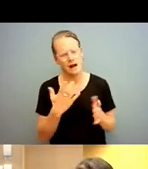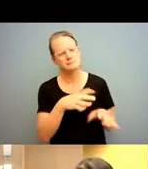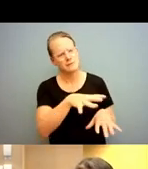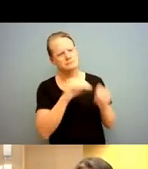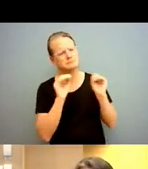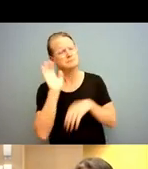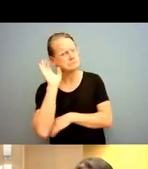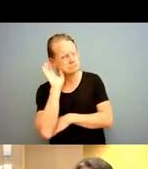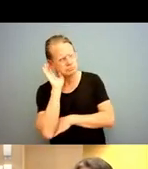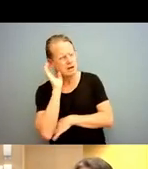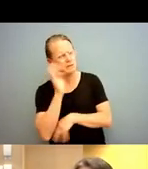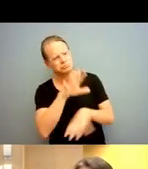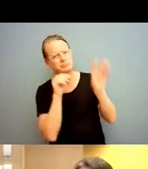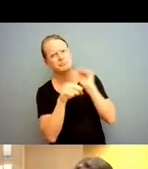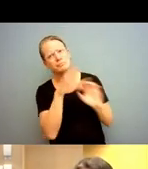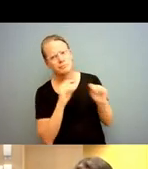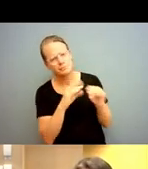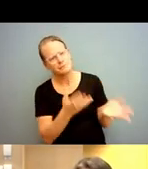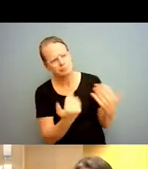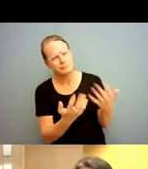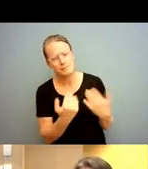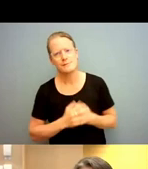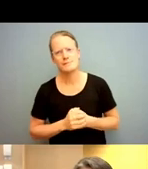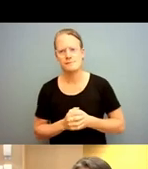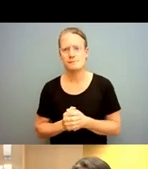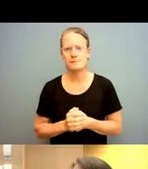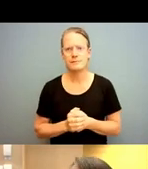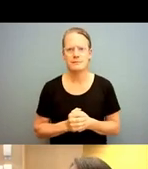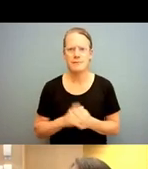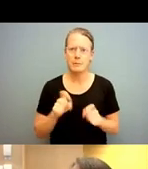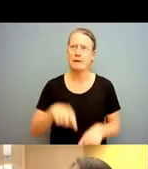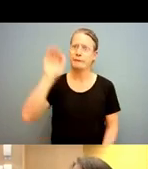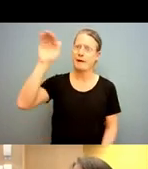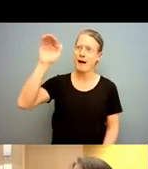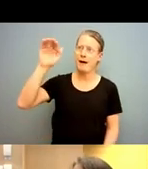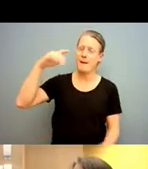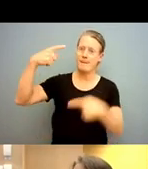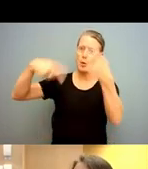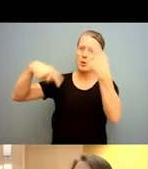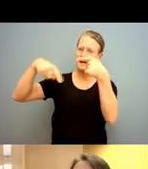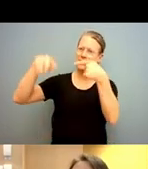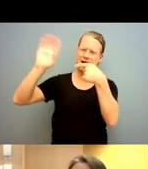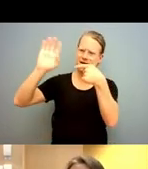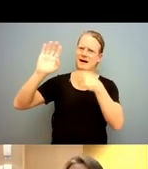merkkasummi. Puera ahtelan jaska, maimun täs tussi vaitala.